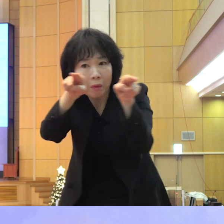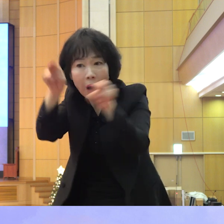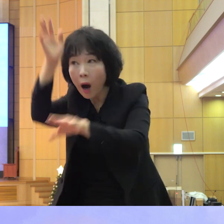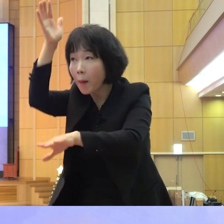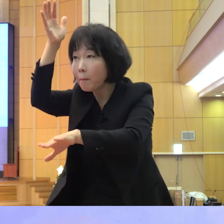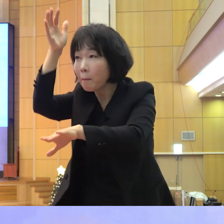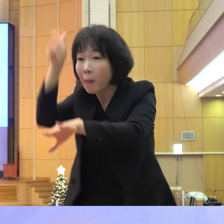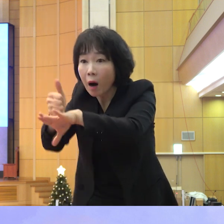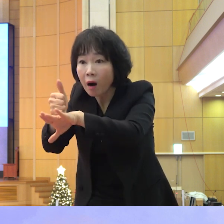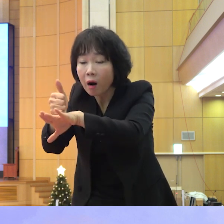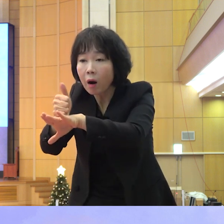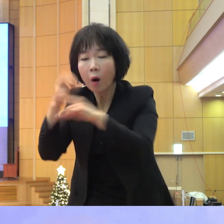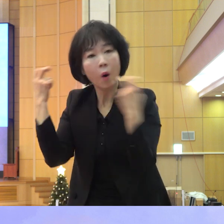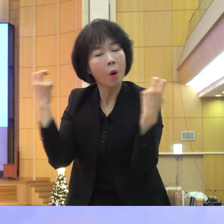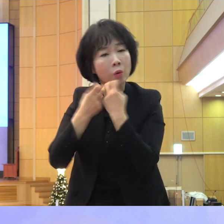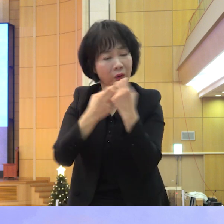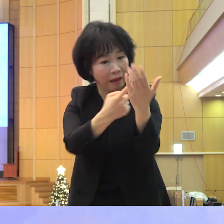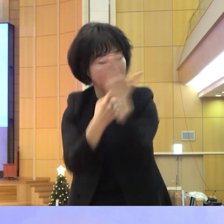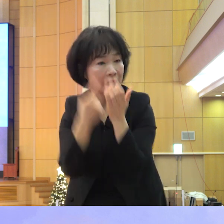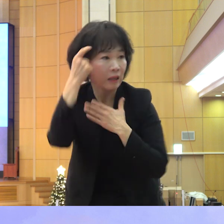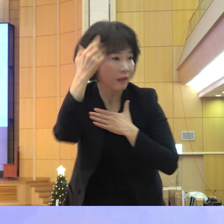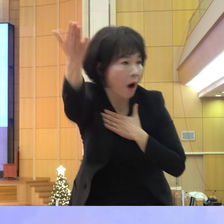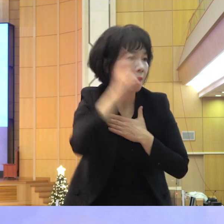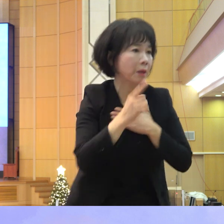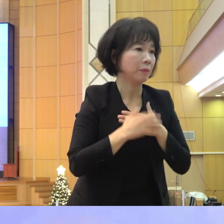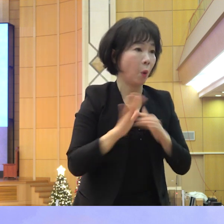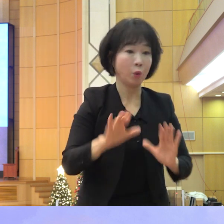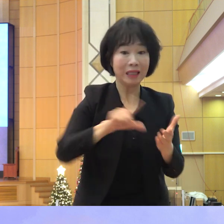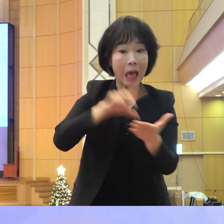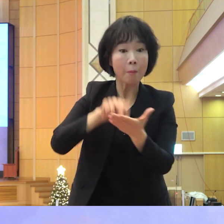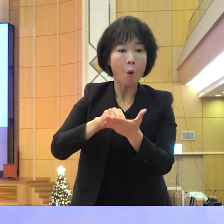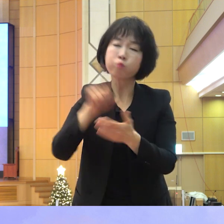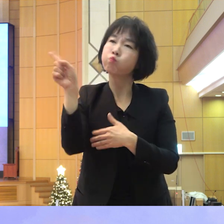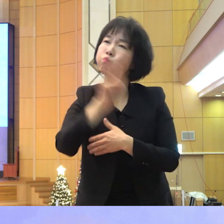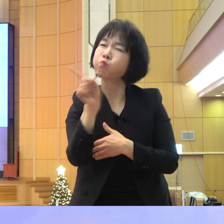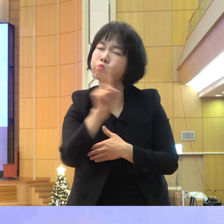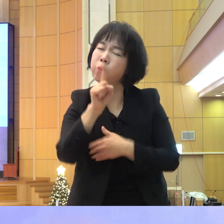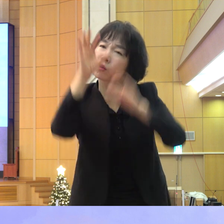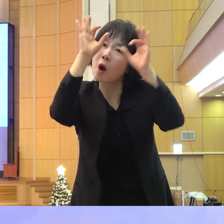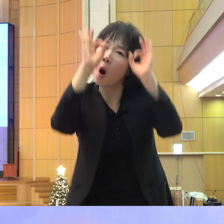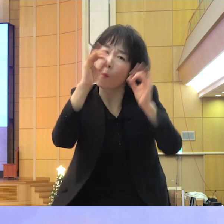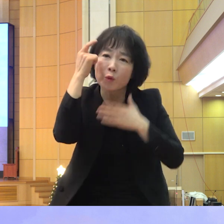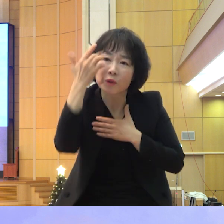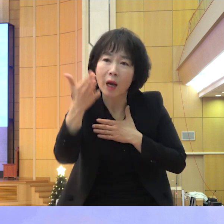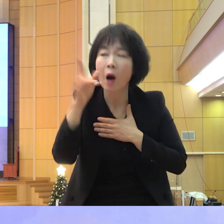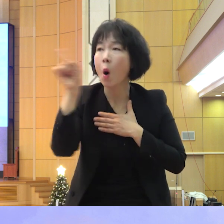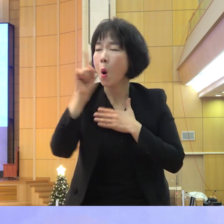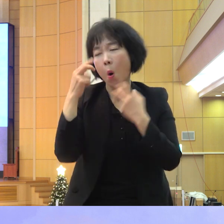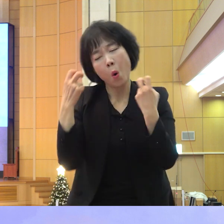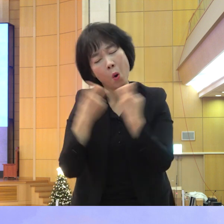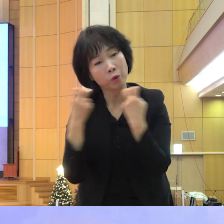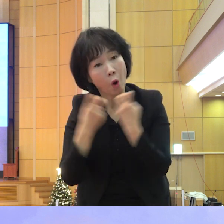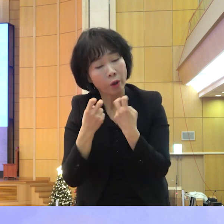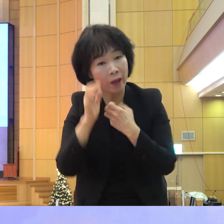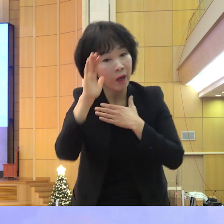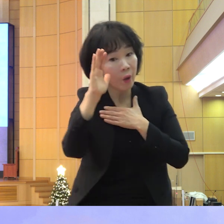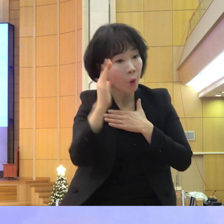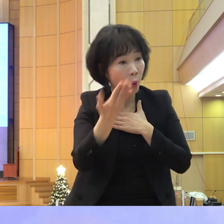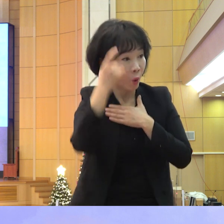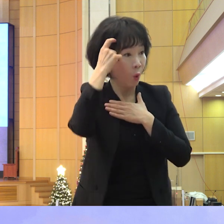결과는 어떻게 되는가? 그겁니다. 그러니까 오늘 제목이 무엇을 보는가? 어떻게 되는가? 그